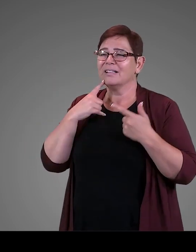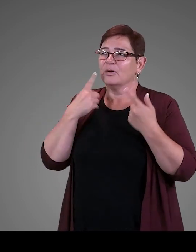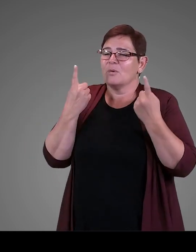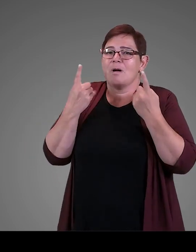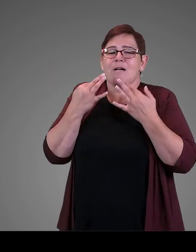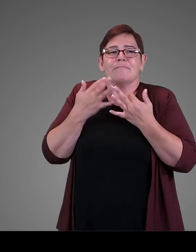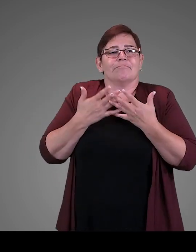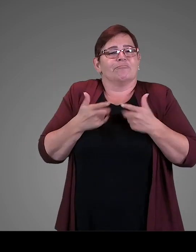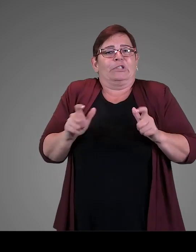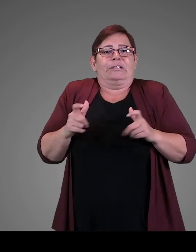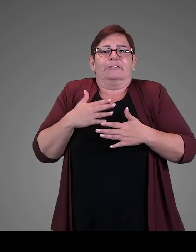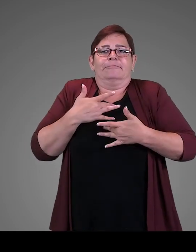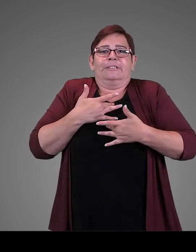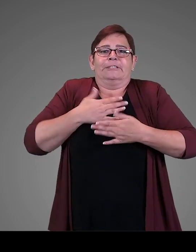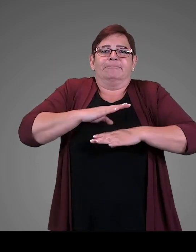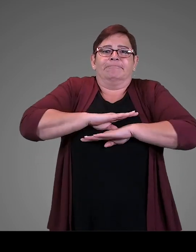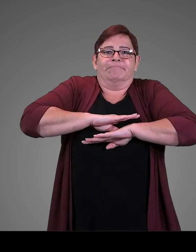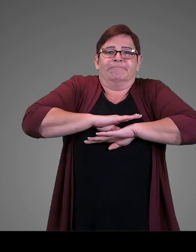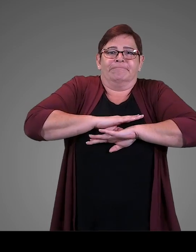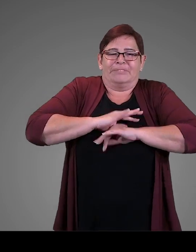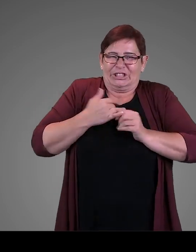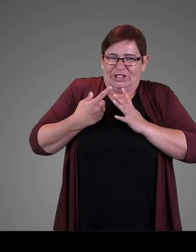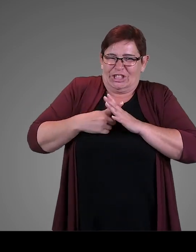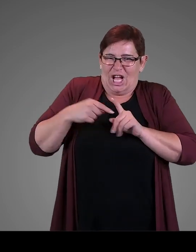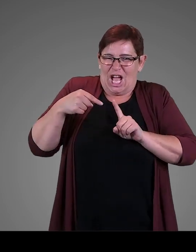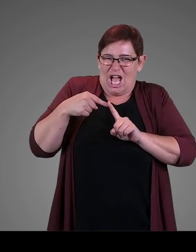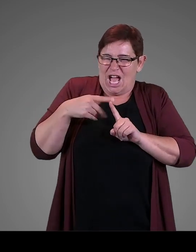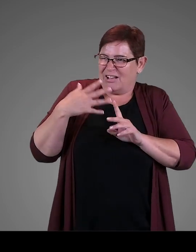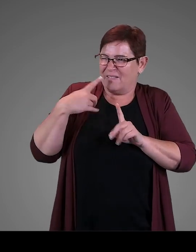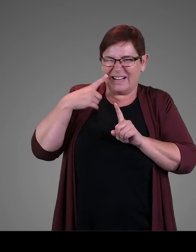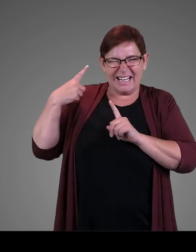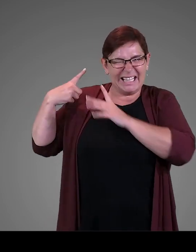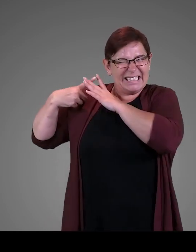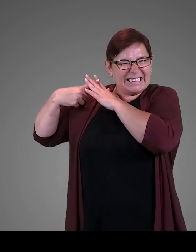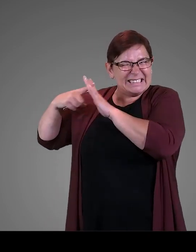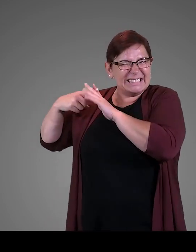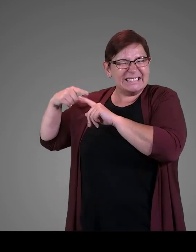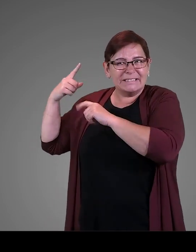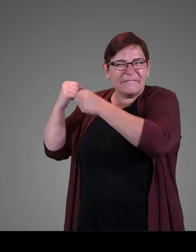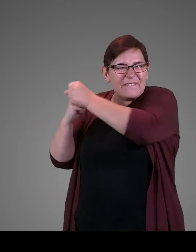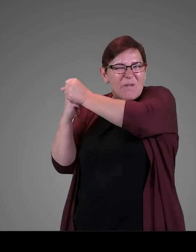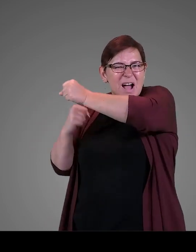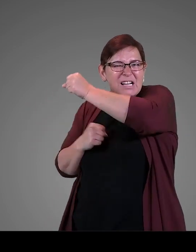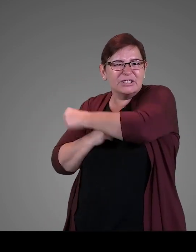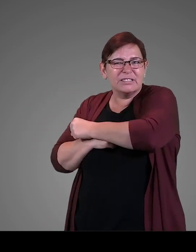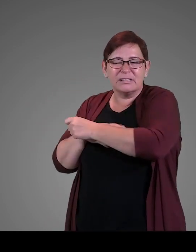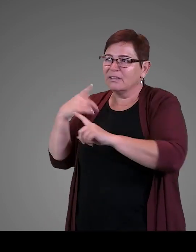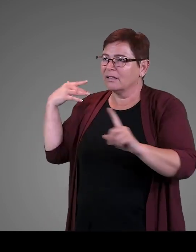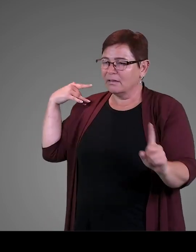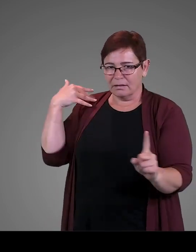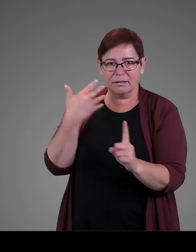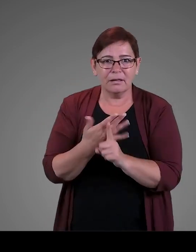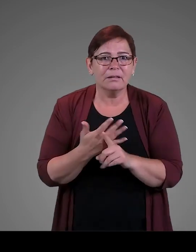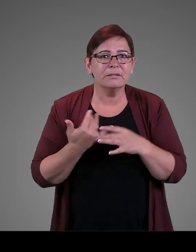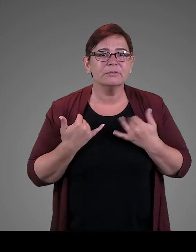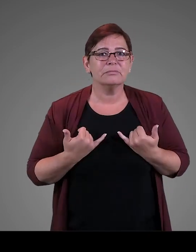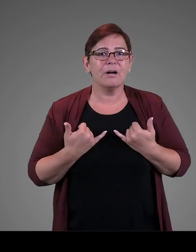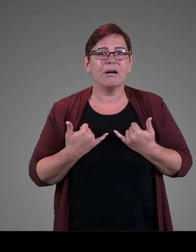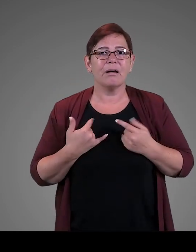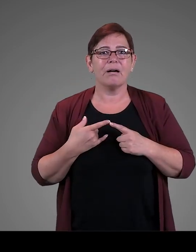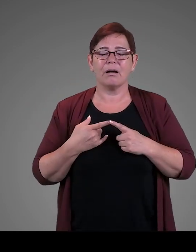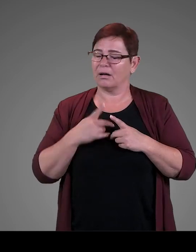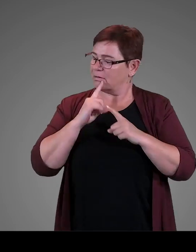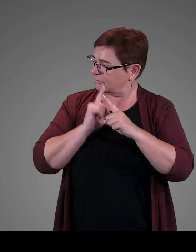ça a été une de mes plus grandes satisfactions, c'est de partir d'un point qui était vraiment initial, point de fondation, pour